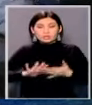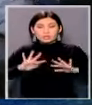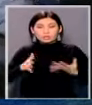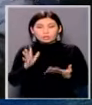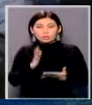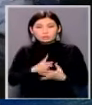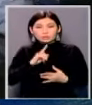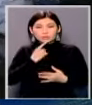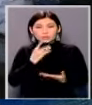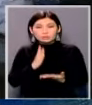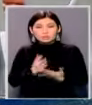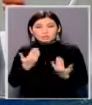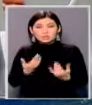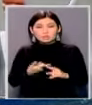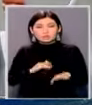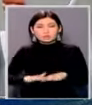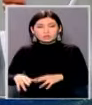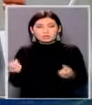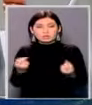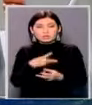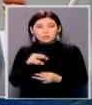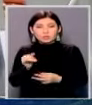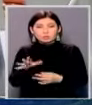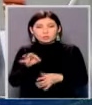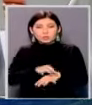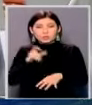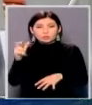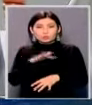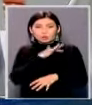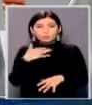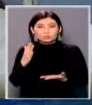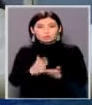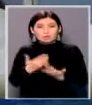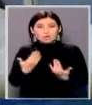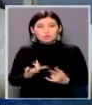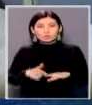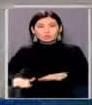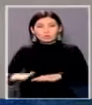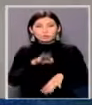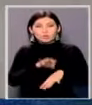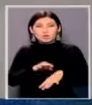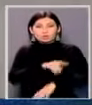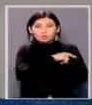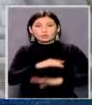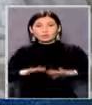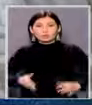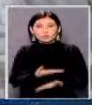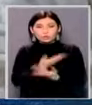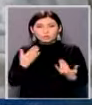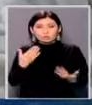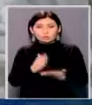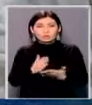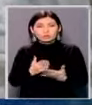өткен сайын қиындап барады. Әсіресе ел астанасы Сараевода науқастардың көптігі сонша, жергілікті аурухана орын жоқтың